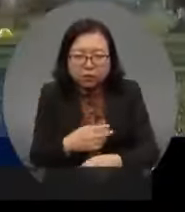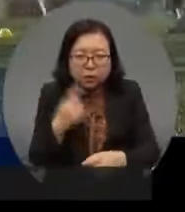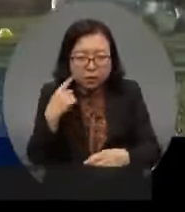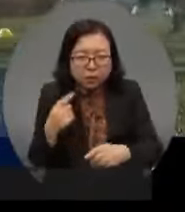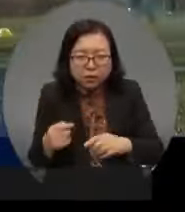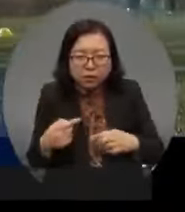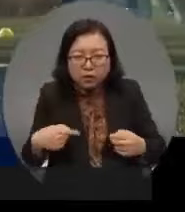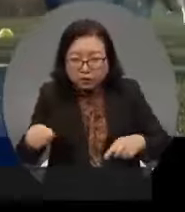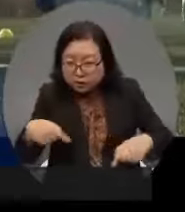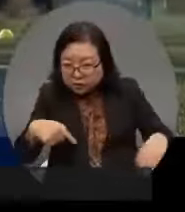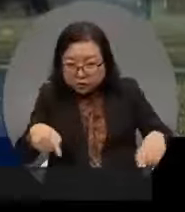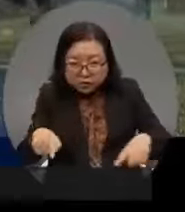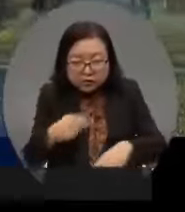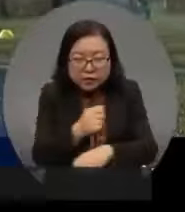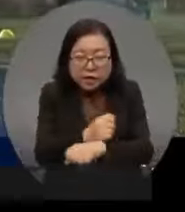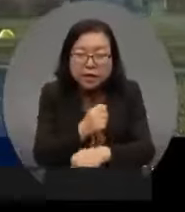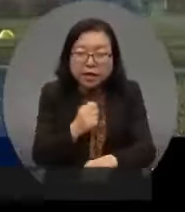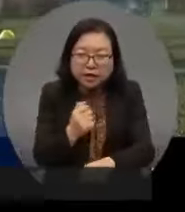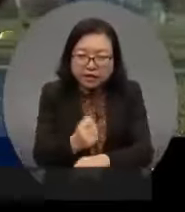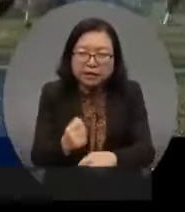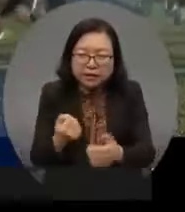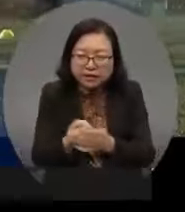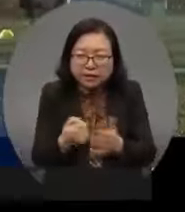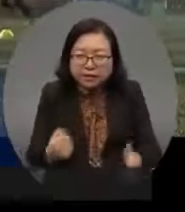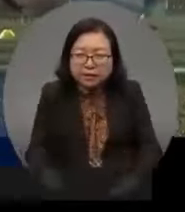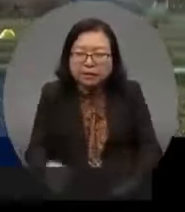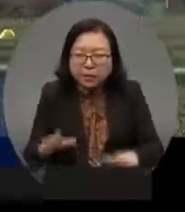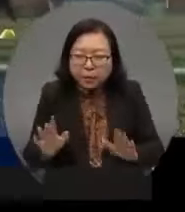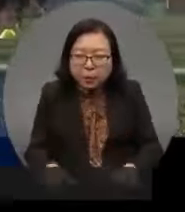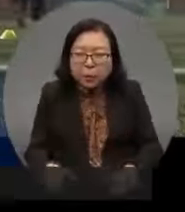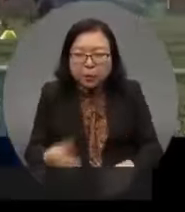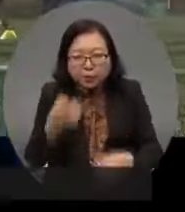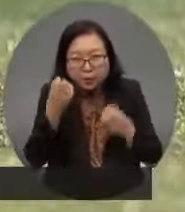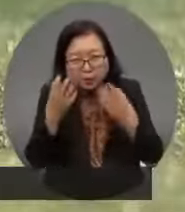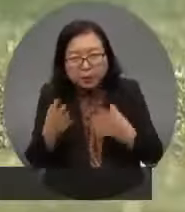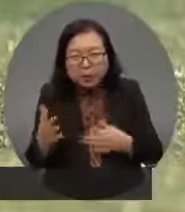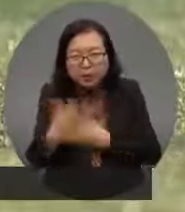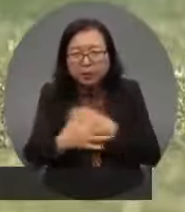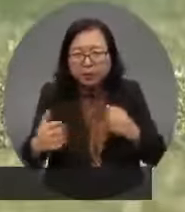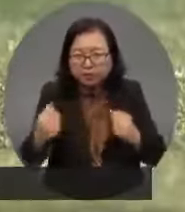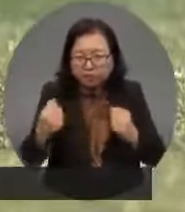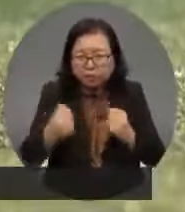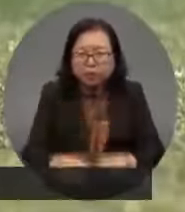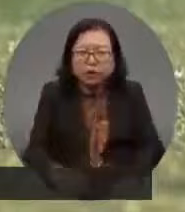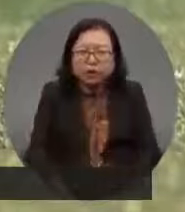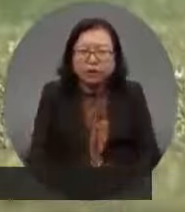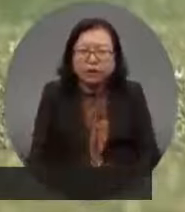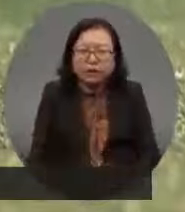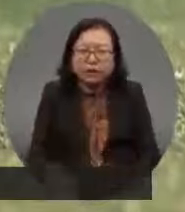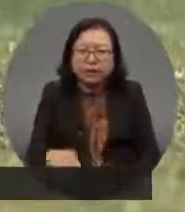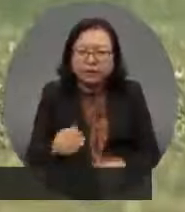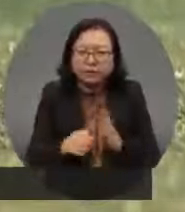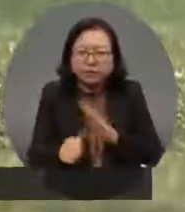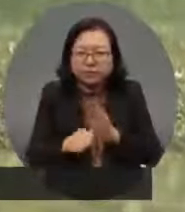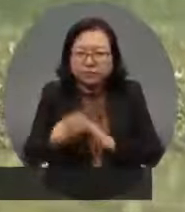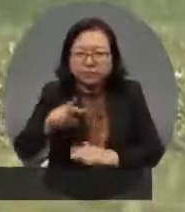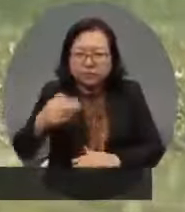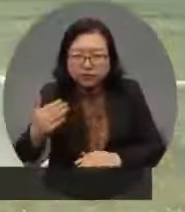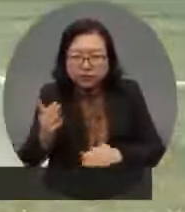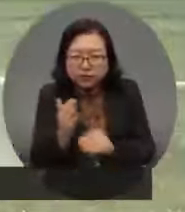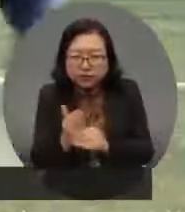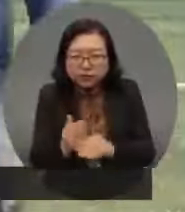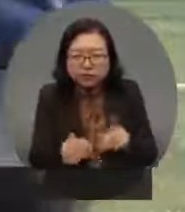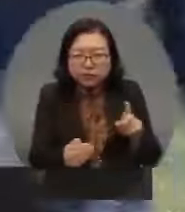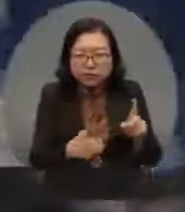큰 중점으로 두고 이제 체력운동도 하면서 29명의 선수 가운데 3분의 1 정도인